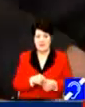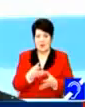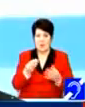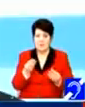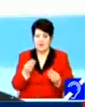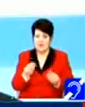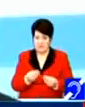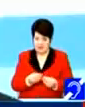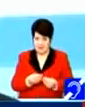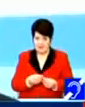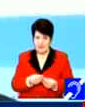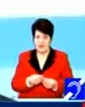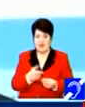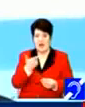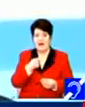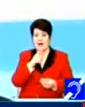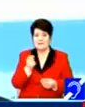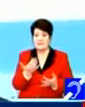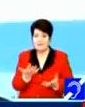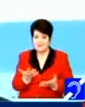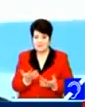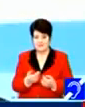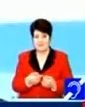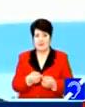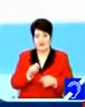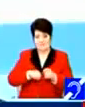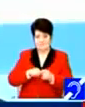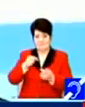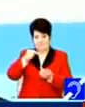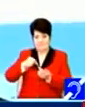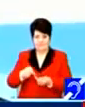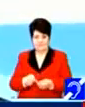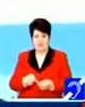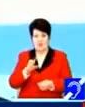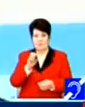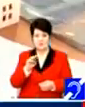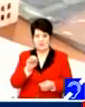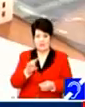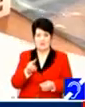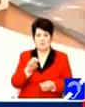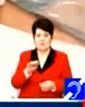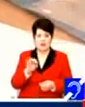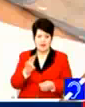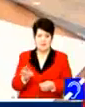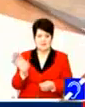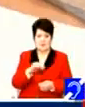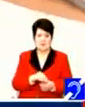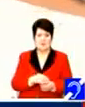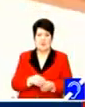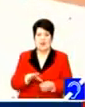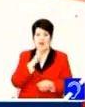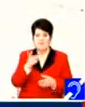umiditatea, concentrația gazelor, și anume petroliere lichifiate, butan, metan, propan. Am pregătit așa